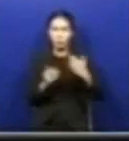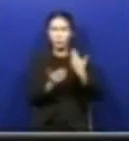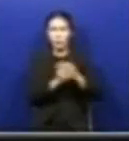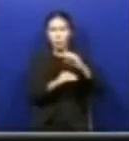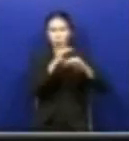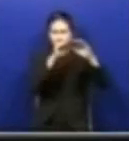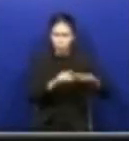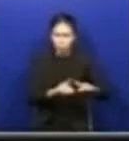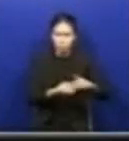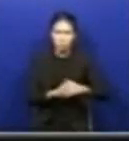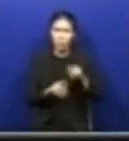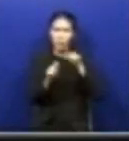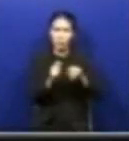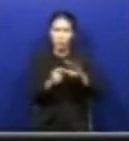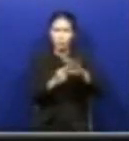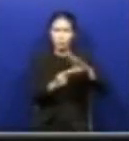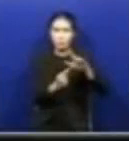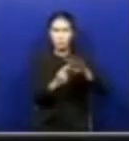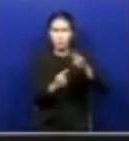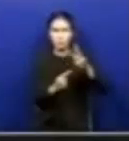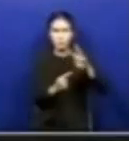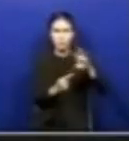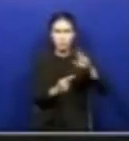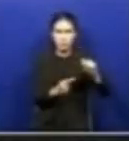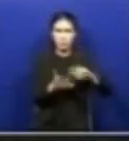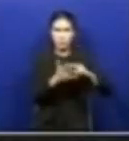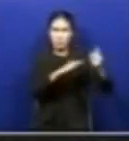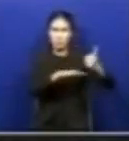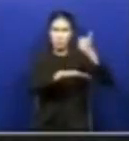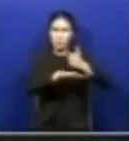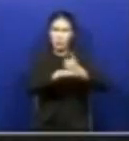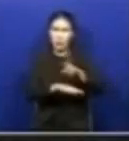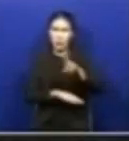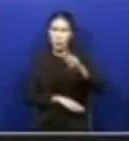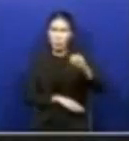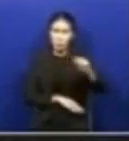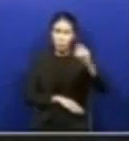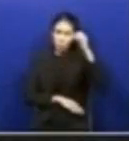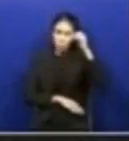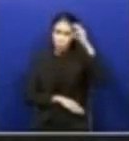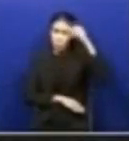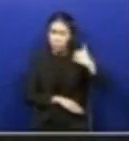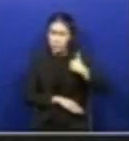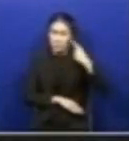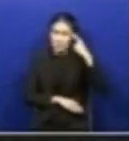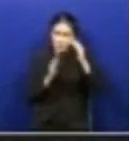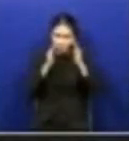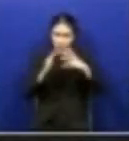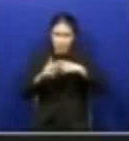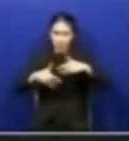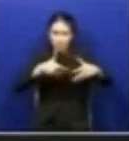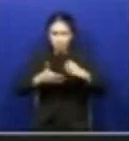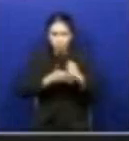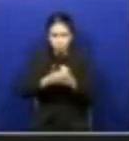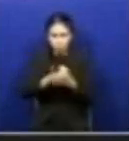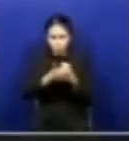ลิตไอ้นี่พรรคผมเป็นรัฐบาลเมื่อไหร่คนนี้ต้องเป็นรัฐมนตรีมีความรู้ตั้งใจช่วยเหลือประชาชนอภิปรายไปด้ว